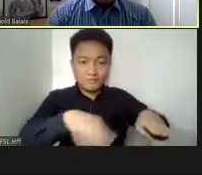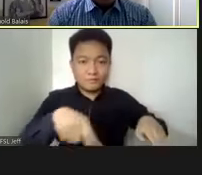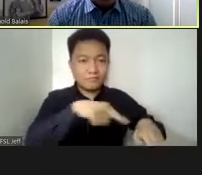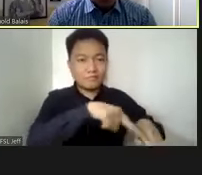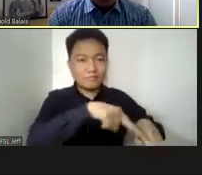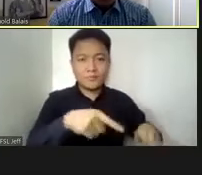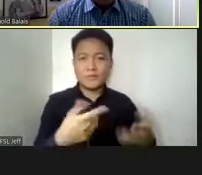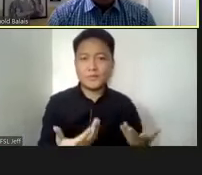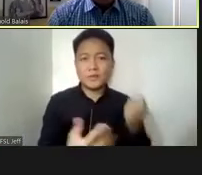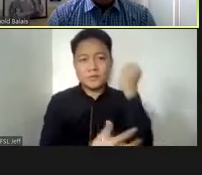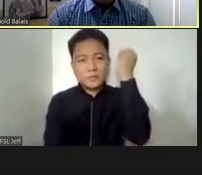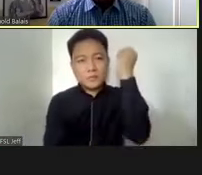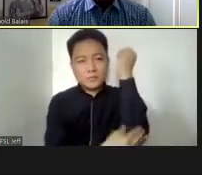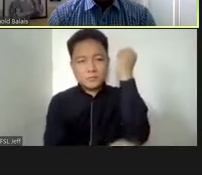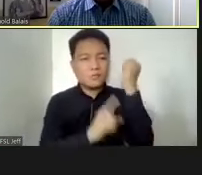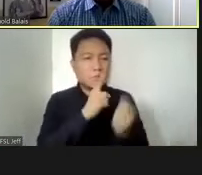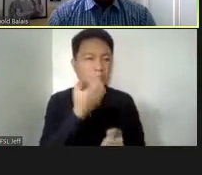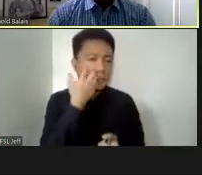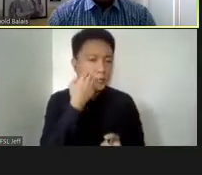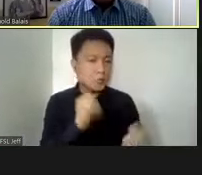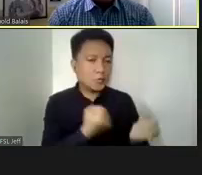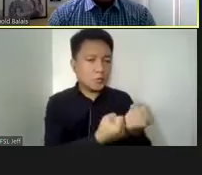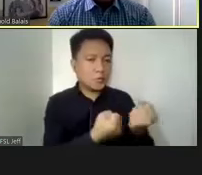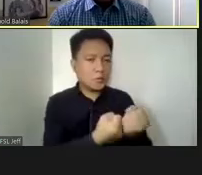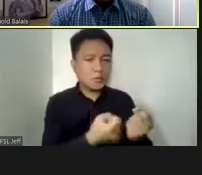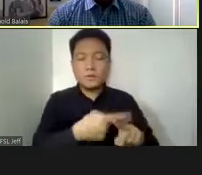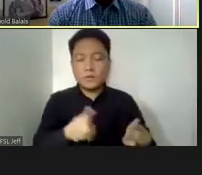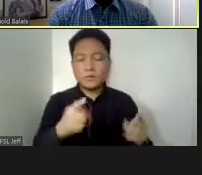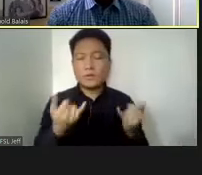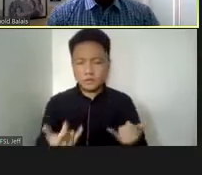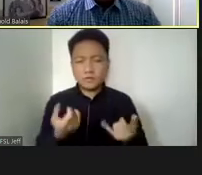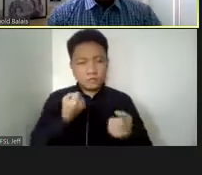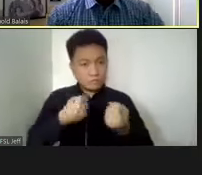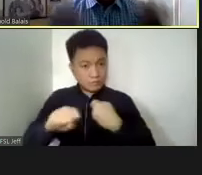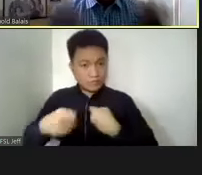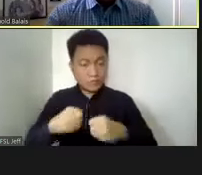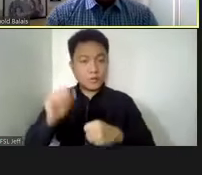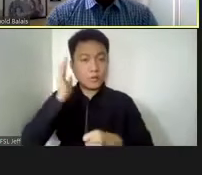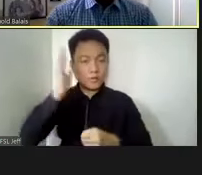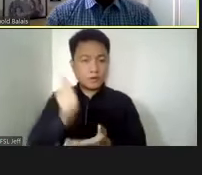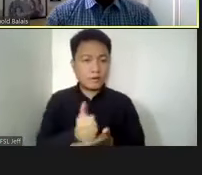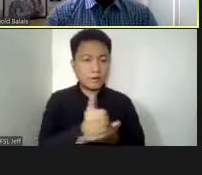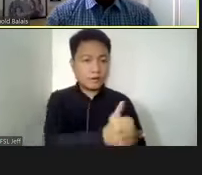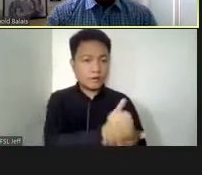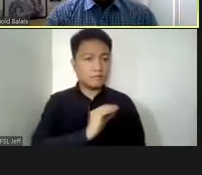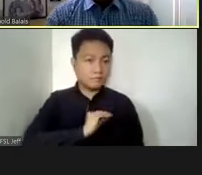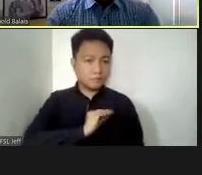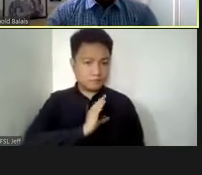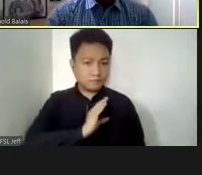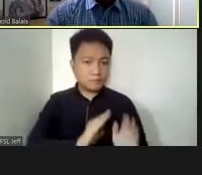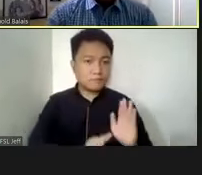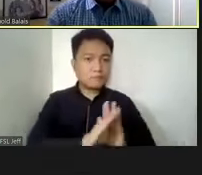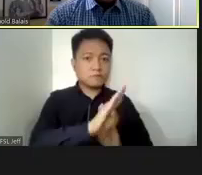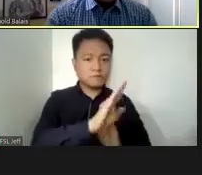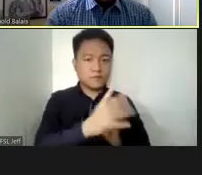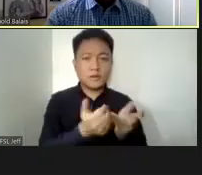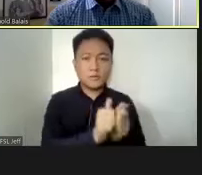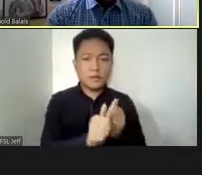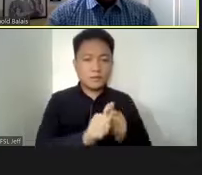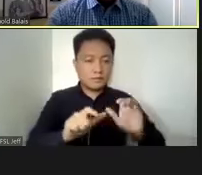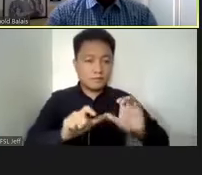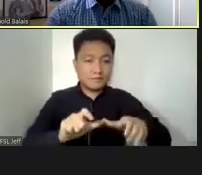sila, makalimutan nila yung disability nila pag na-engage sila sa sports, ma-develop lahat sa kanila. And I can attest to that.